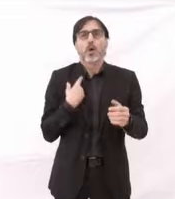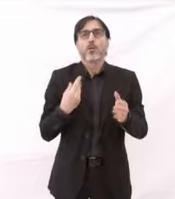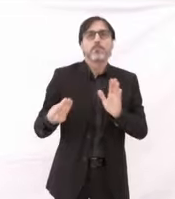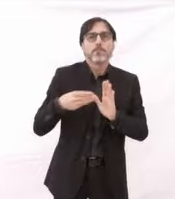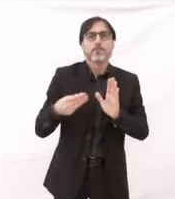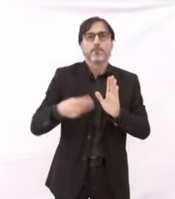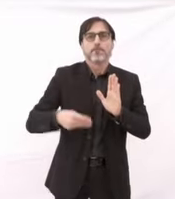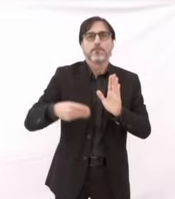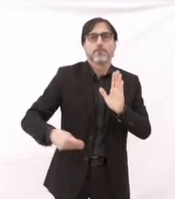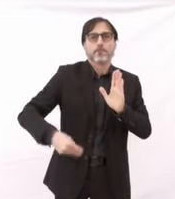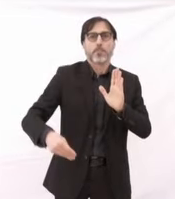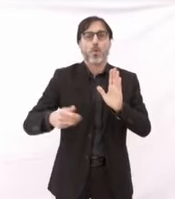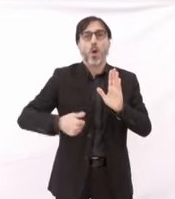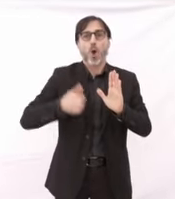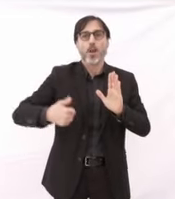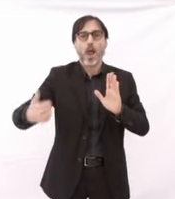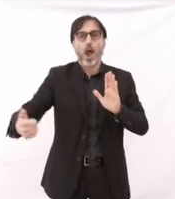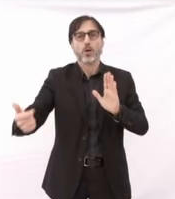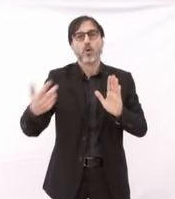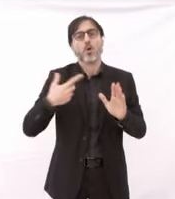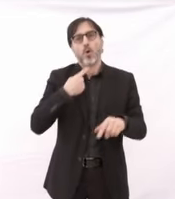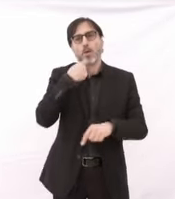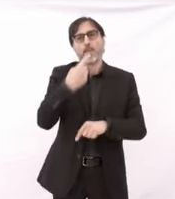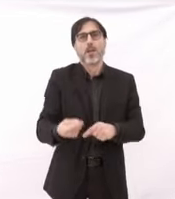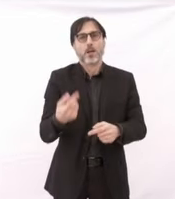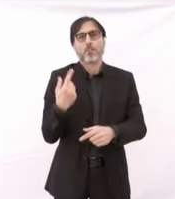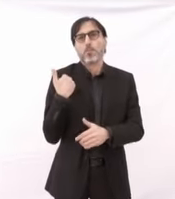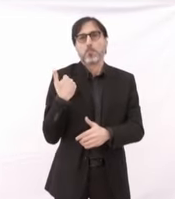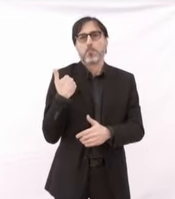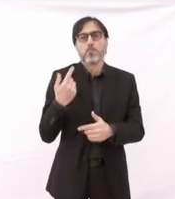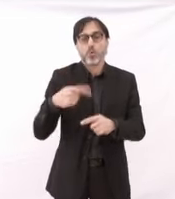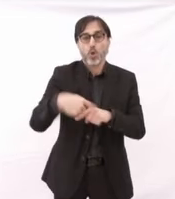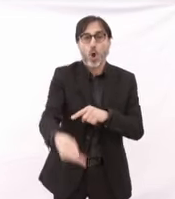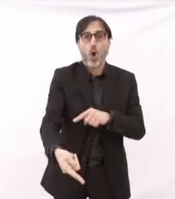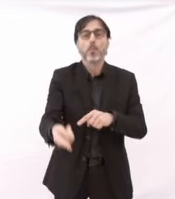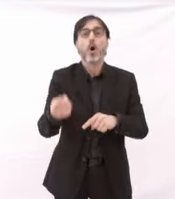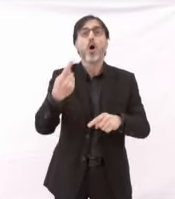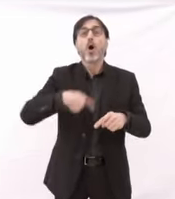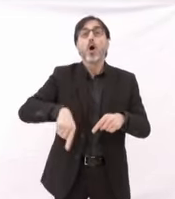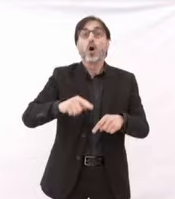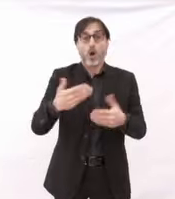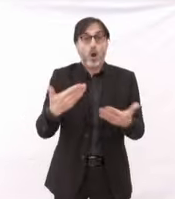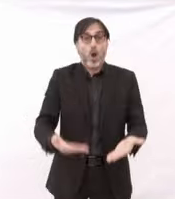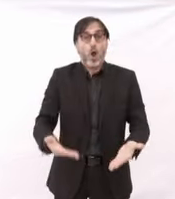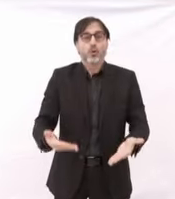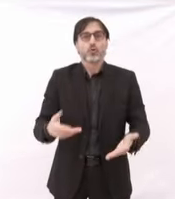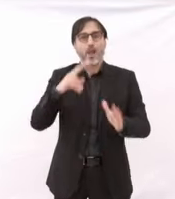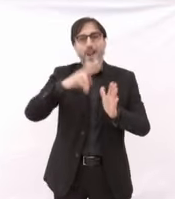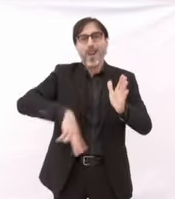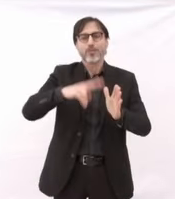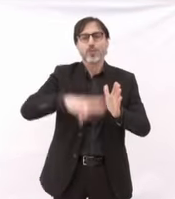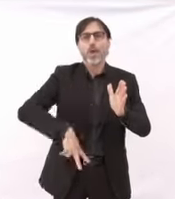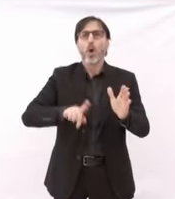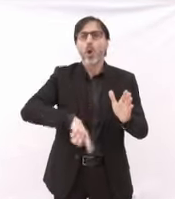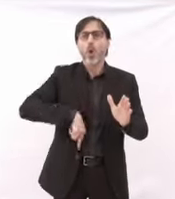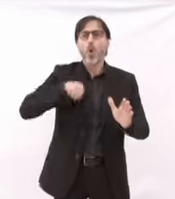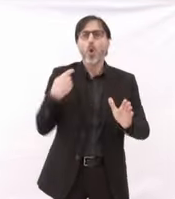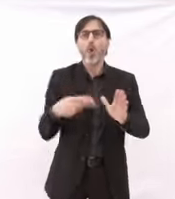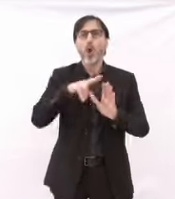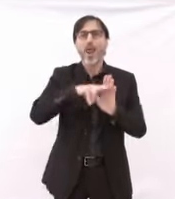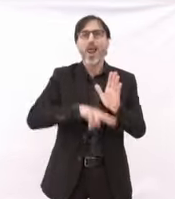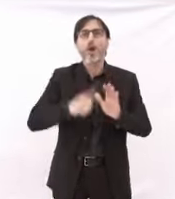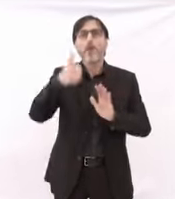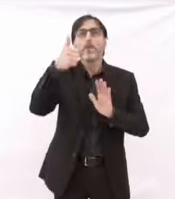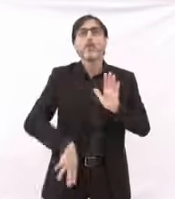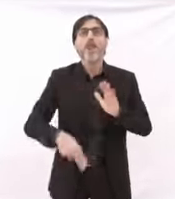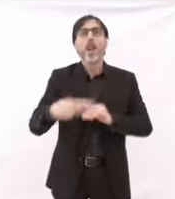anno allungandosi e ne parleremo tra poco perché noi quest'oggi leggeremo un lungo elenco di oltre